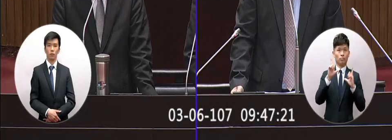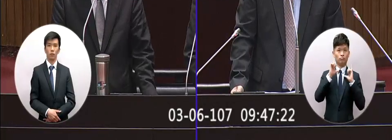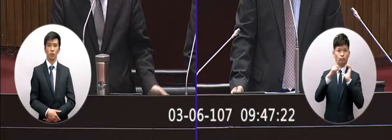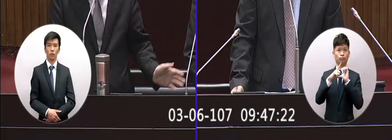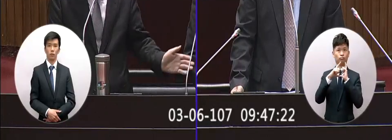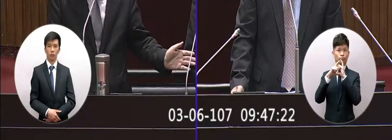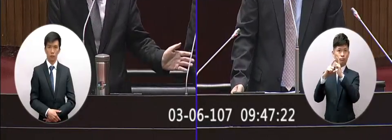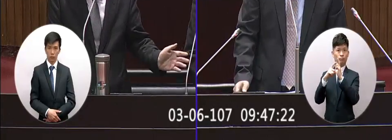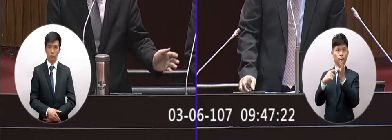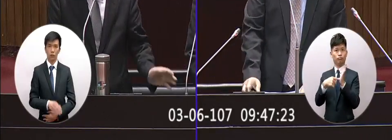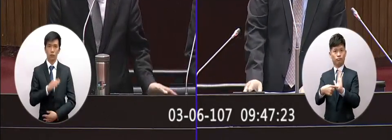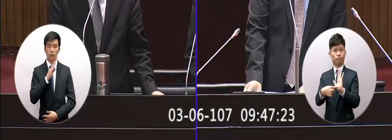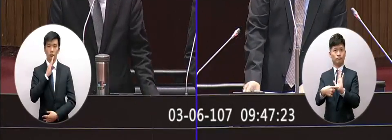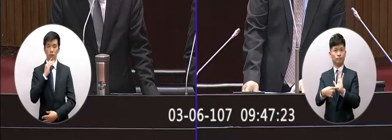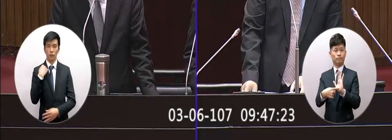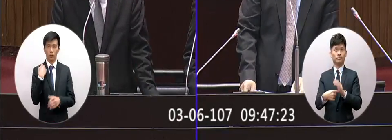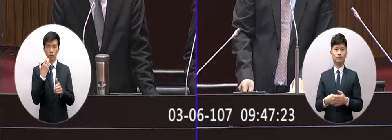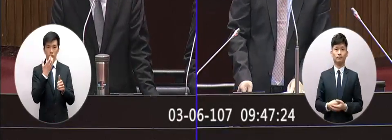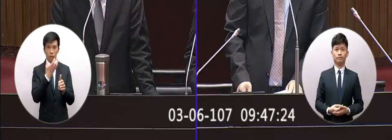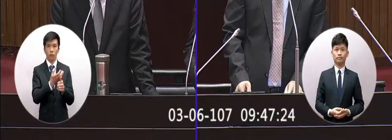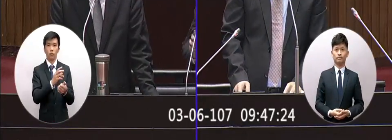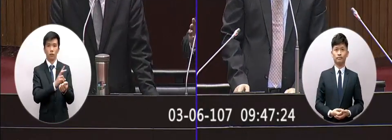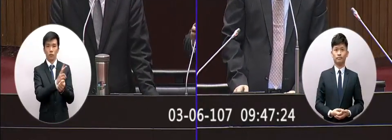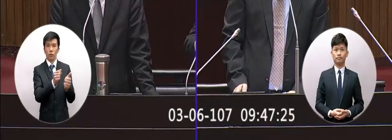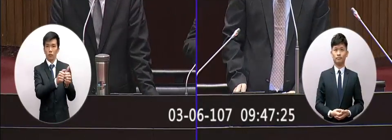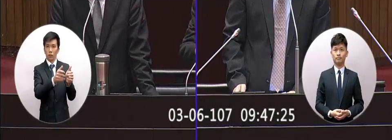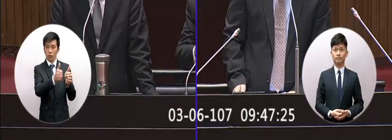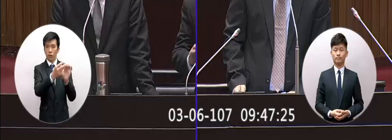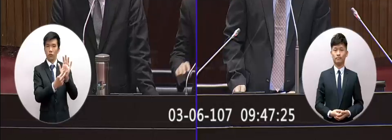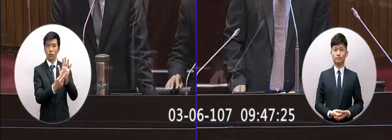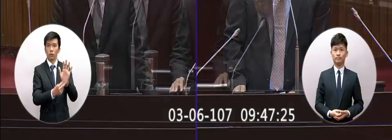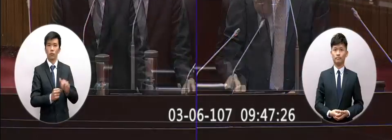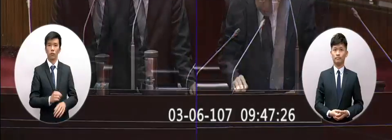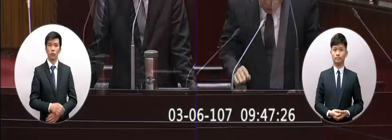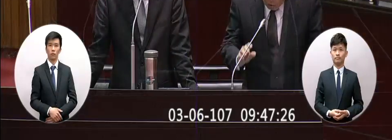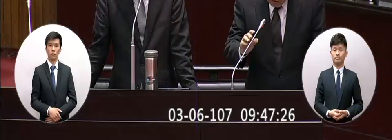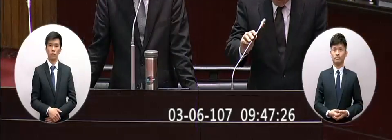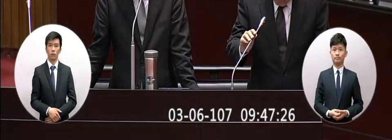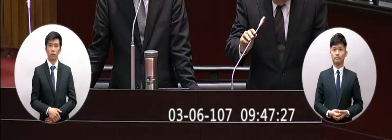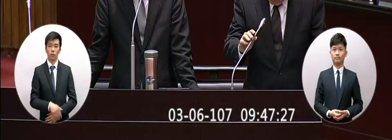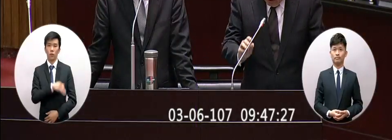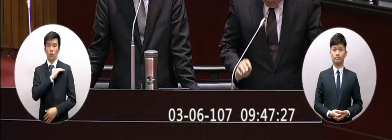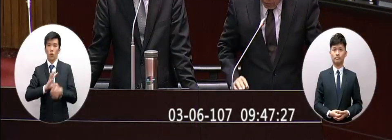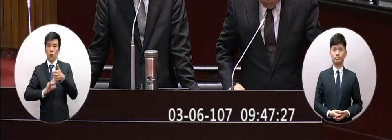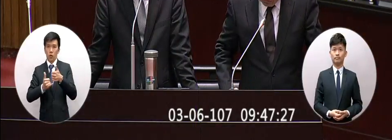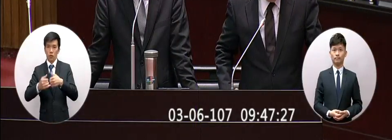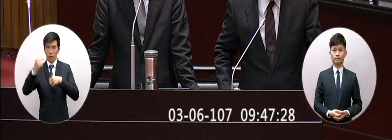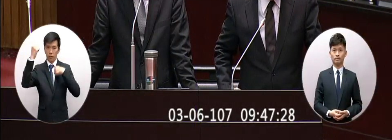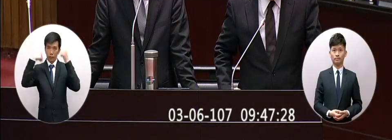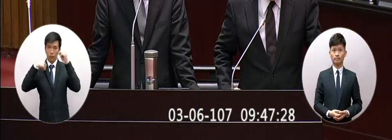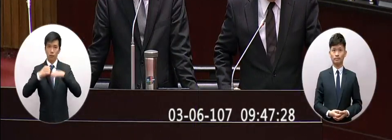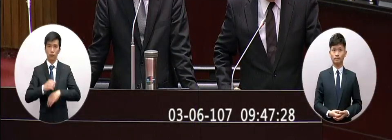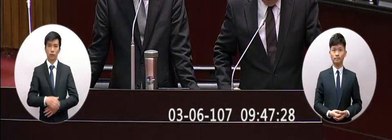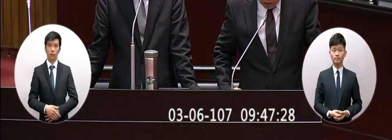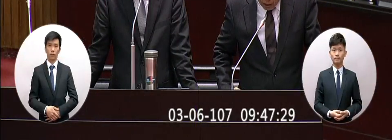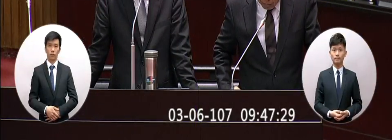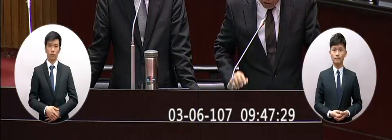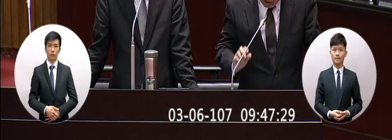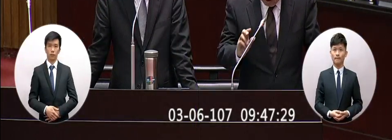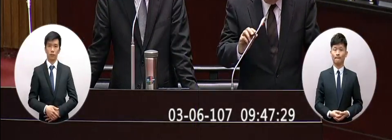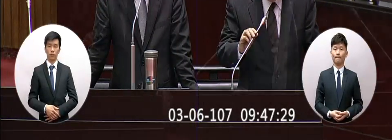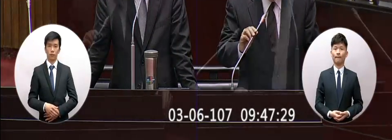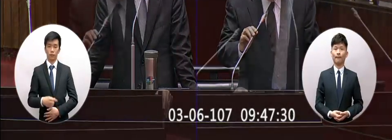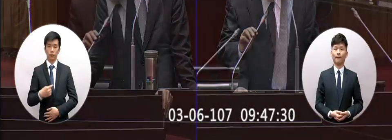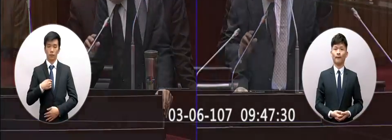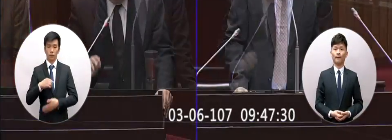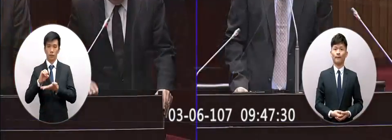院长， 是我请那个林副主委先跟你说明来。 邱委员早，可以跟委员来